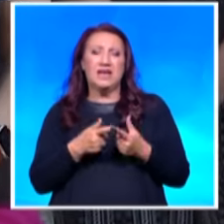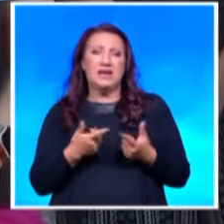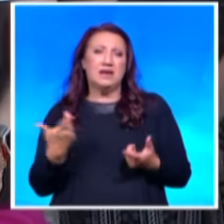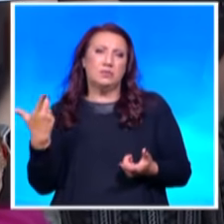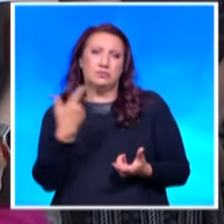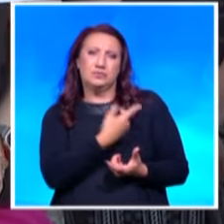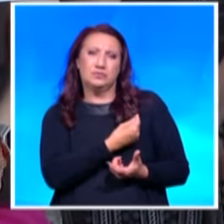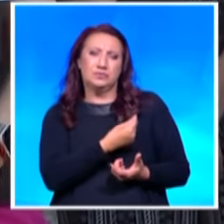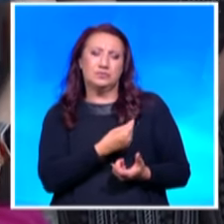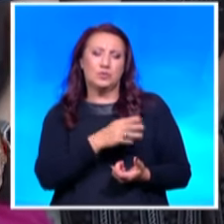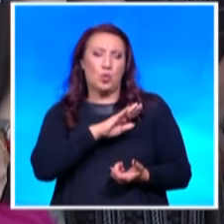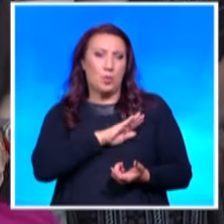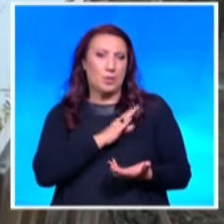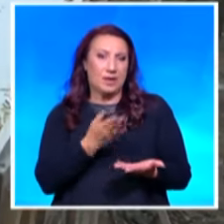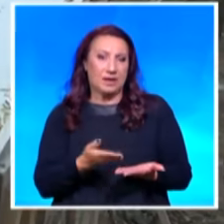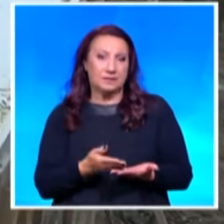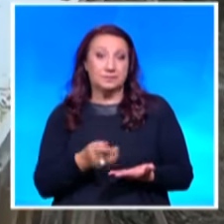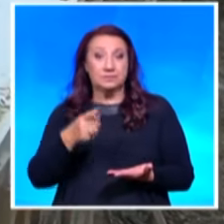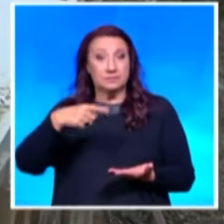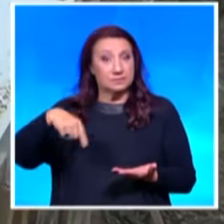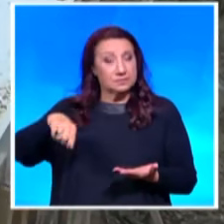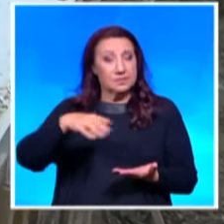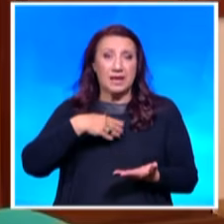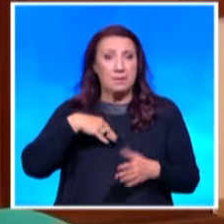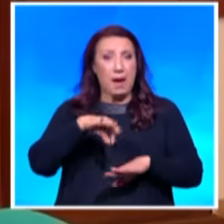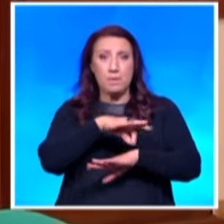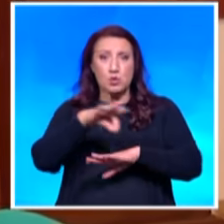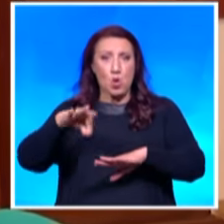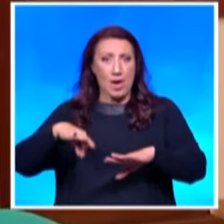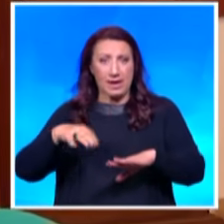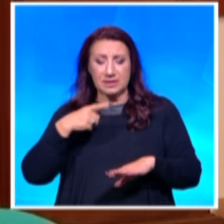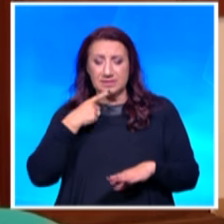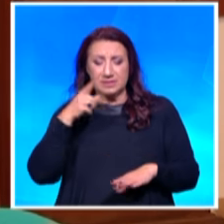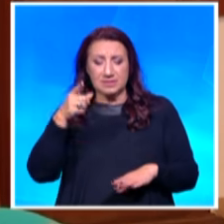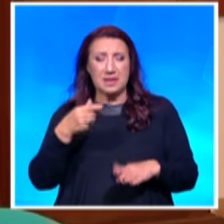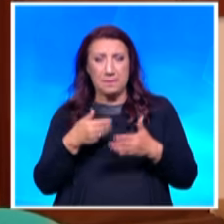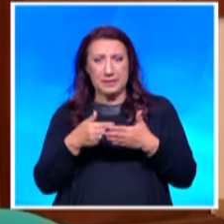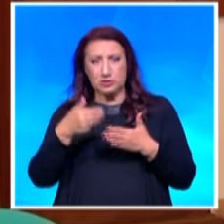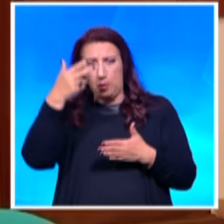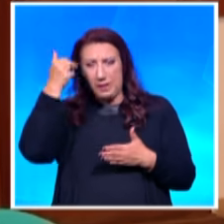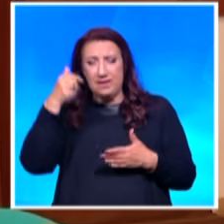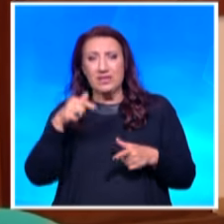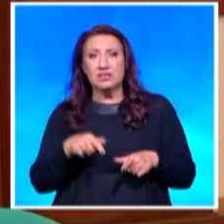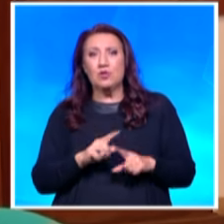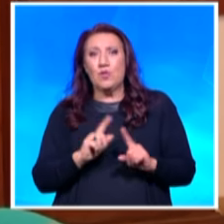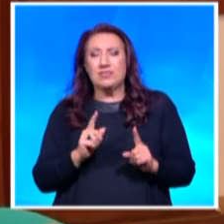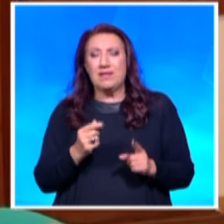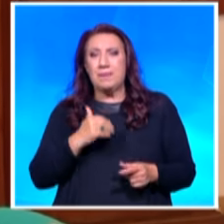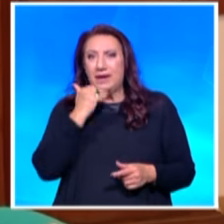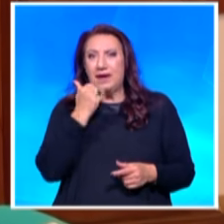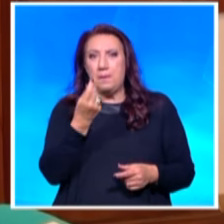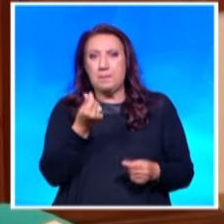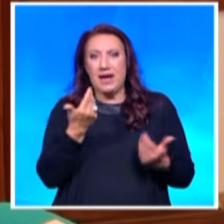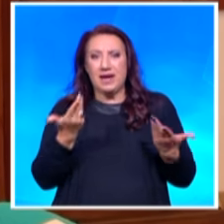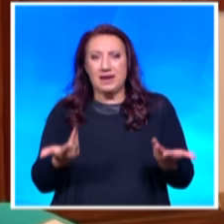община Плевен има проект за приют, но за сега на хартия. За съжаление няма финансиране, което е в размер на,